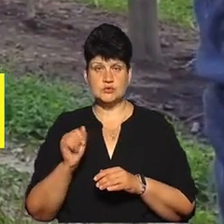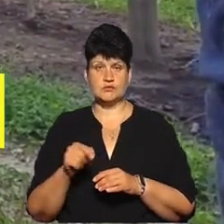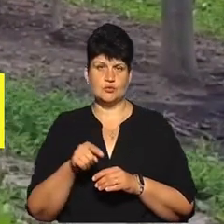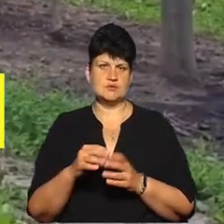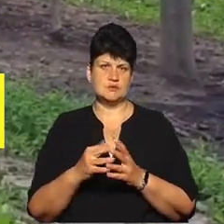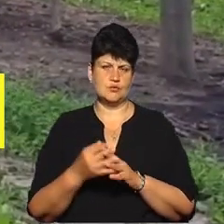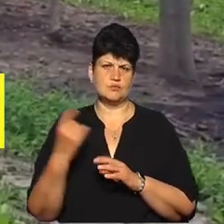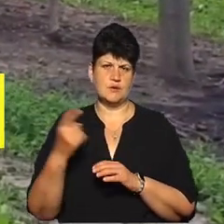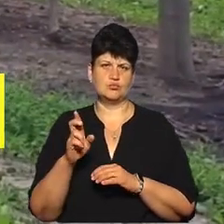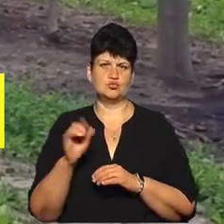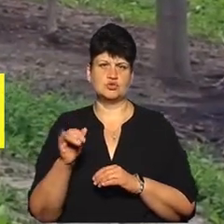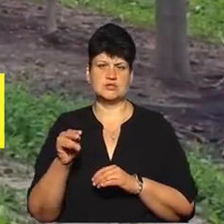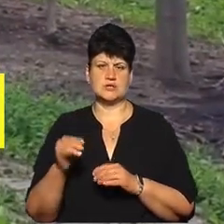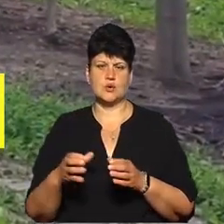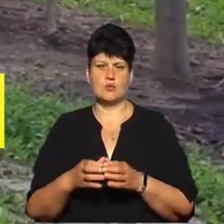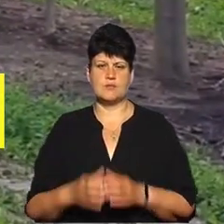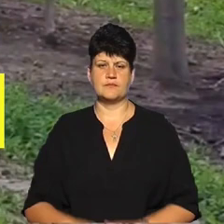Бучацької громади.